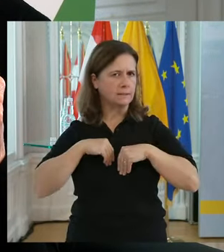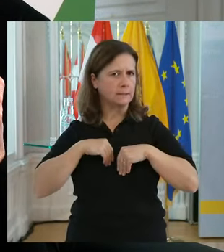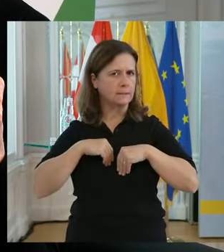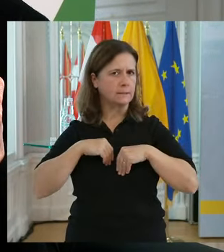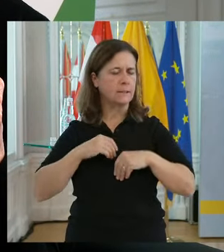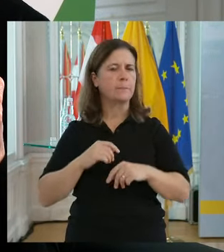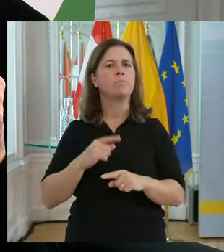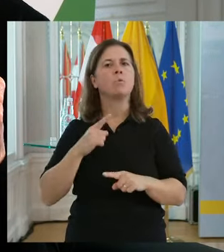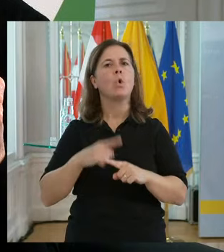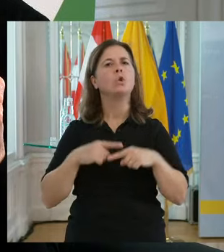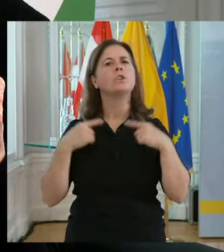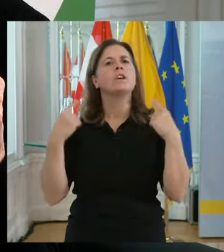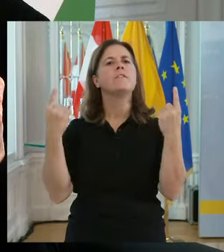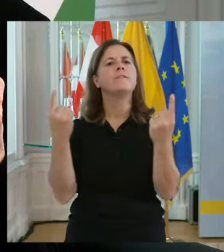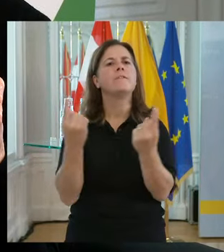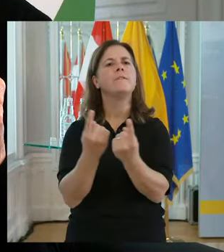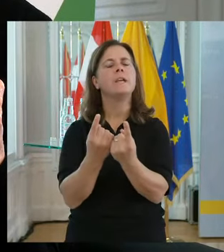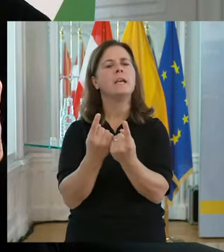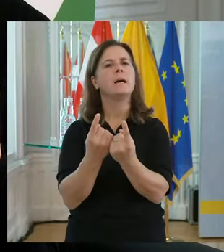dass wir